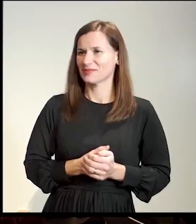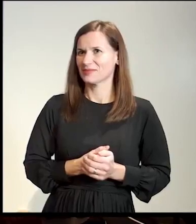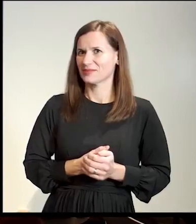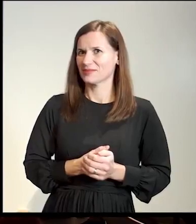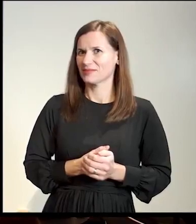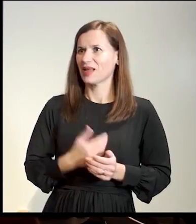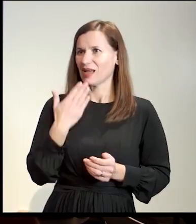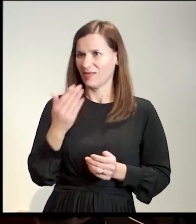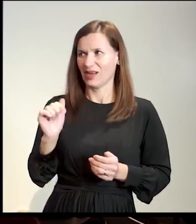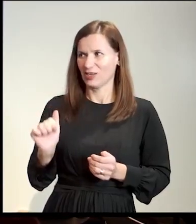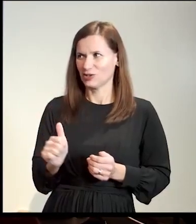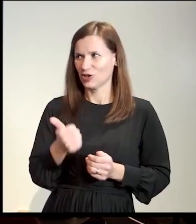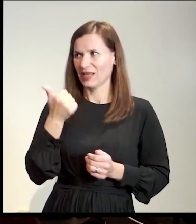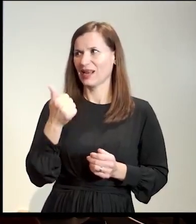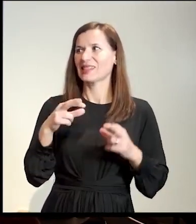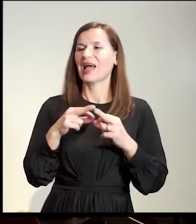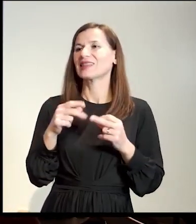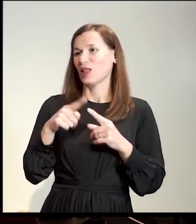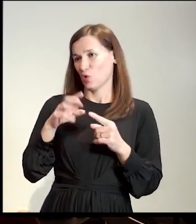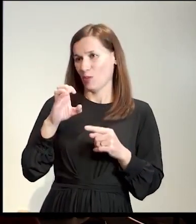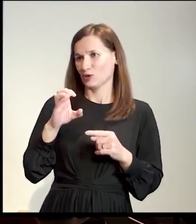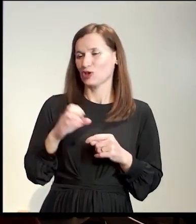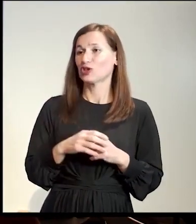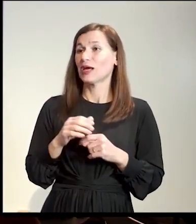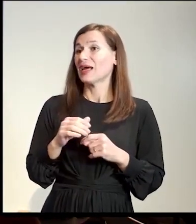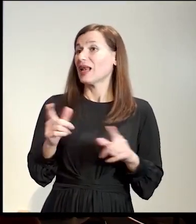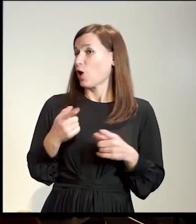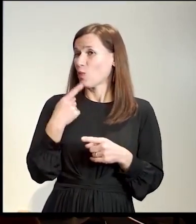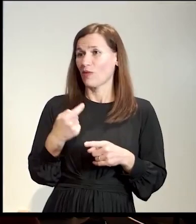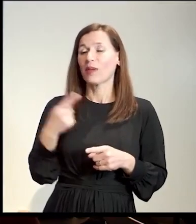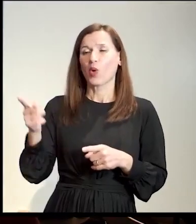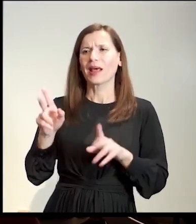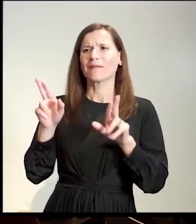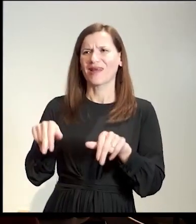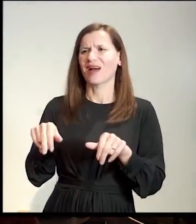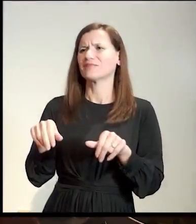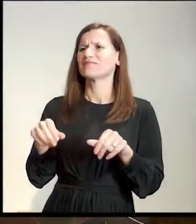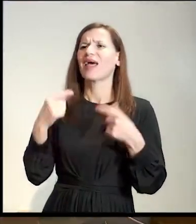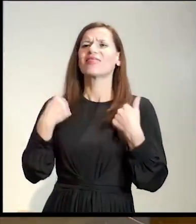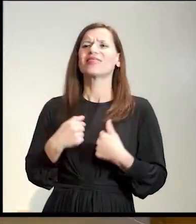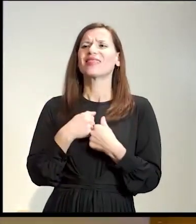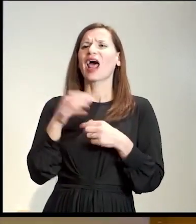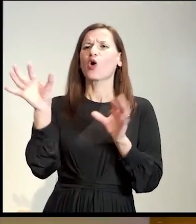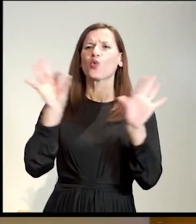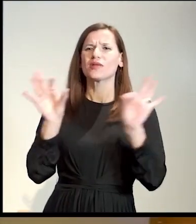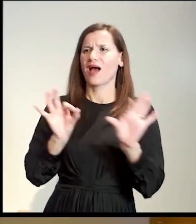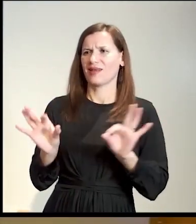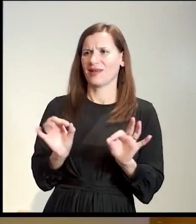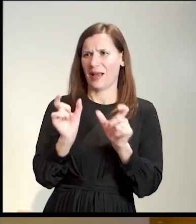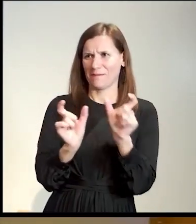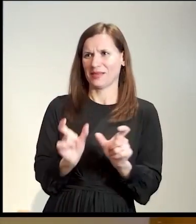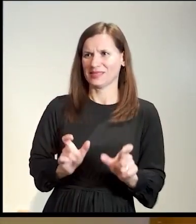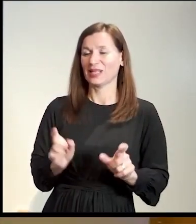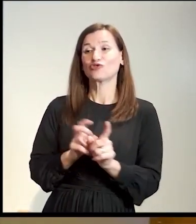Hvala še enkrat, Agati Tomažič. Iz prve roke lahko povem, da je res draguljarka besed. Že v tej nutri, ki plesari v